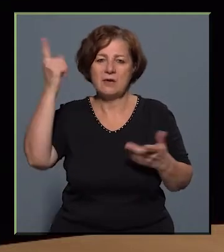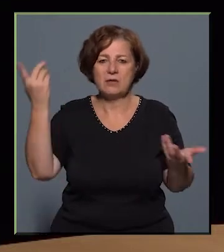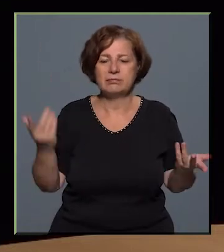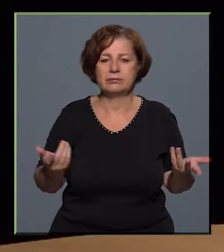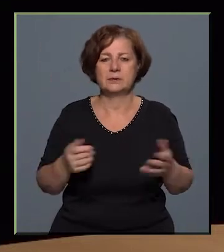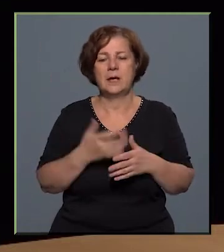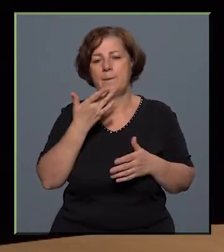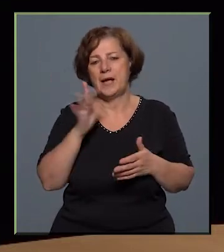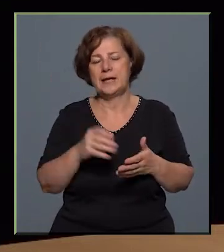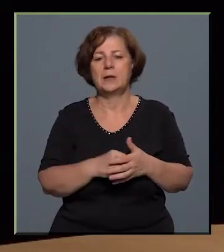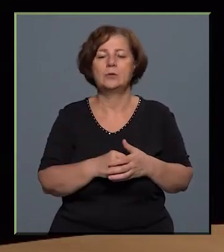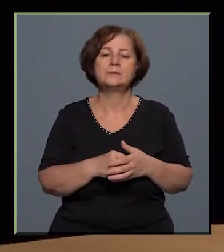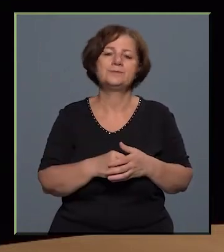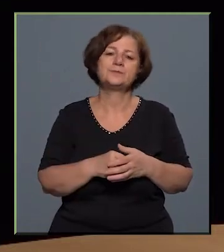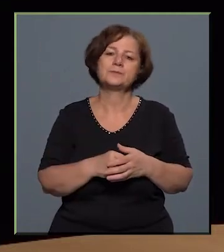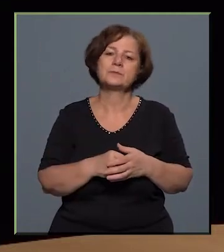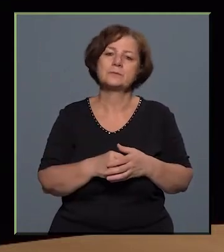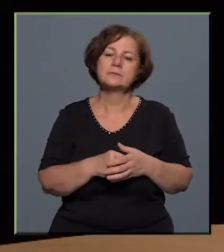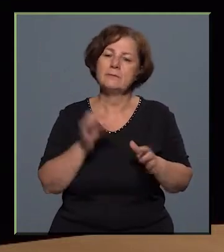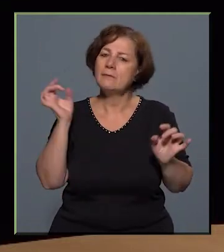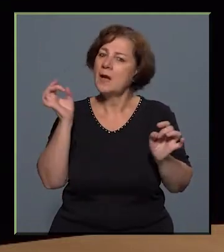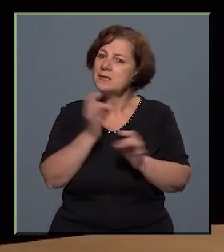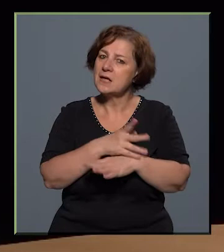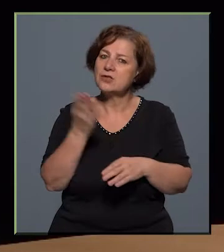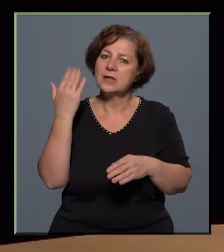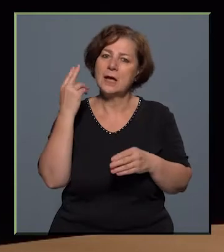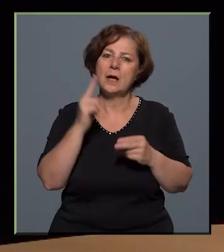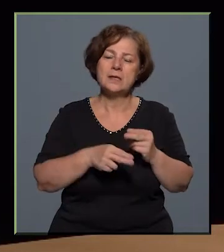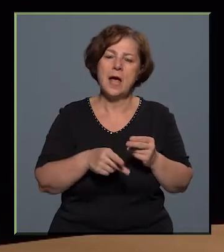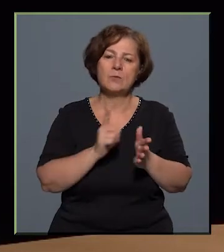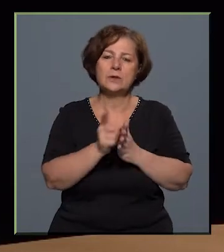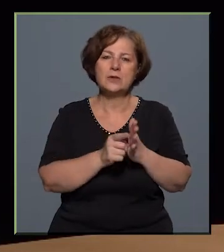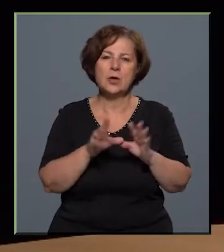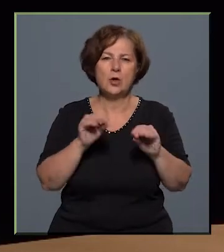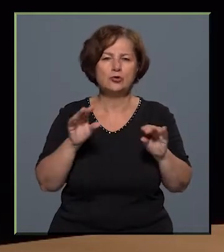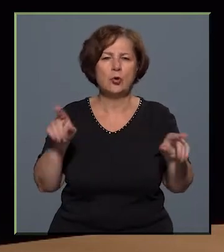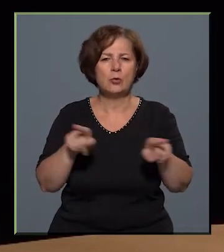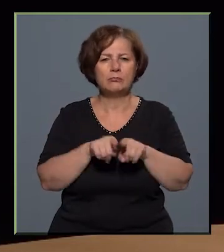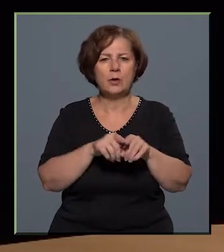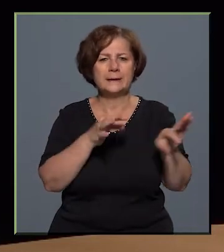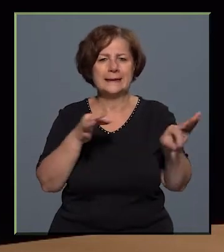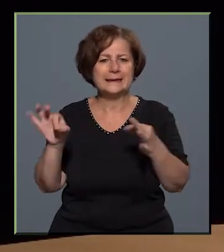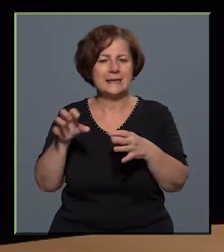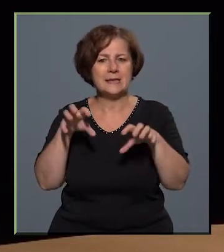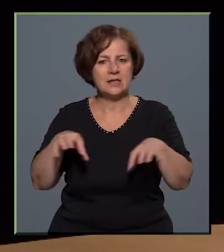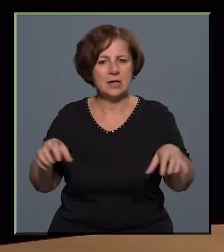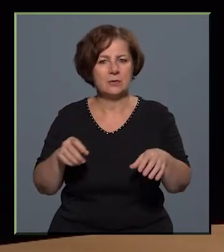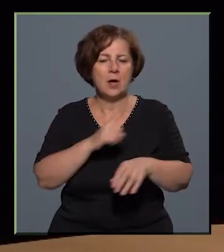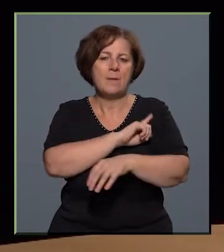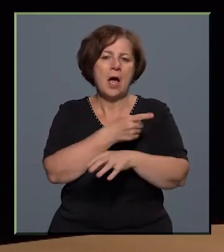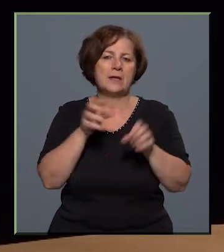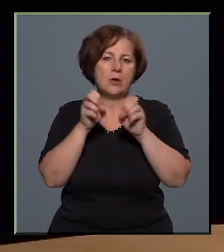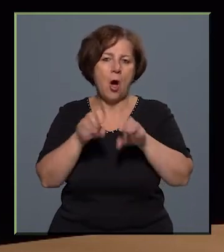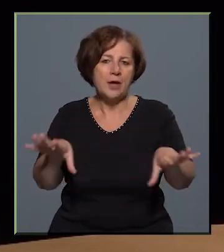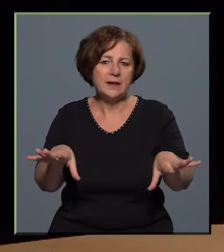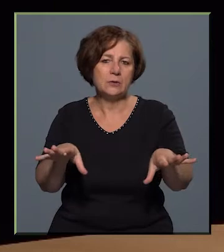növekedése például. Szerencsére az elmúlt időszakban azért számos olyan intézkedést tettünk, ami az energiahatékonyság felé